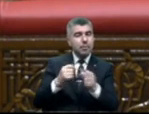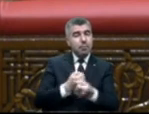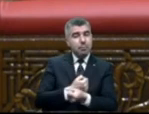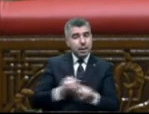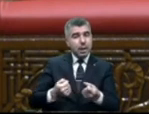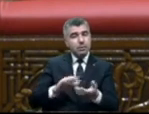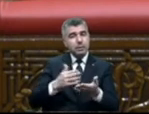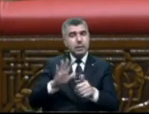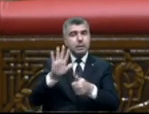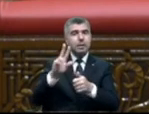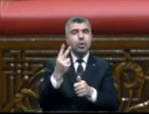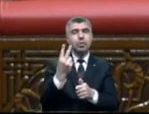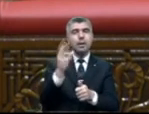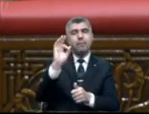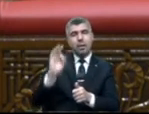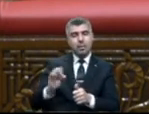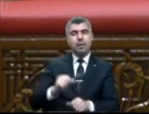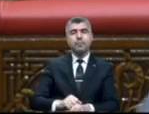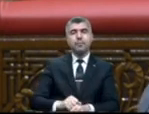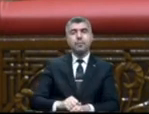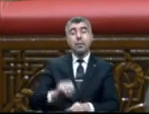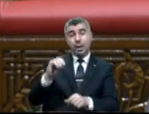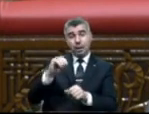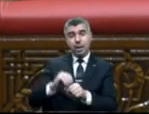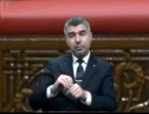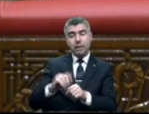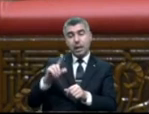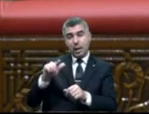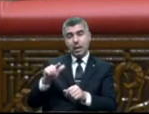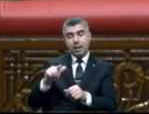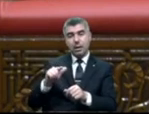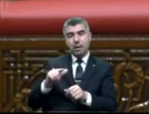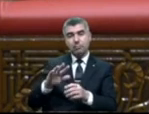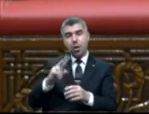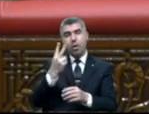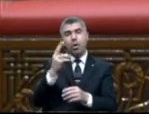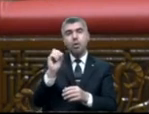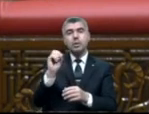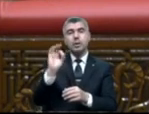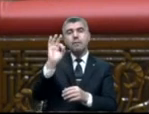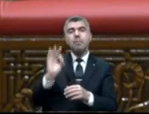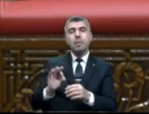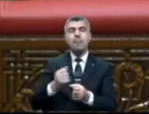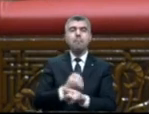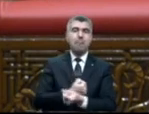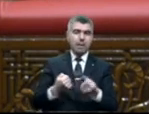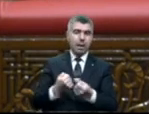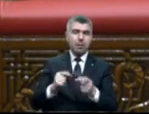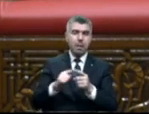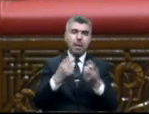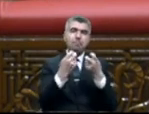والعاطين العمل تعدت 26%، وكتقول بأن في صفوفهم هما كاين واحد 20% ديال البطالة. نعطي واحد